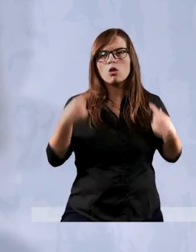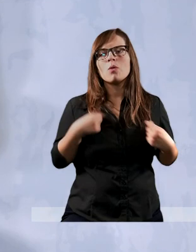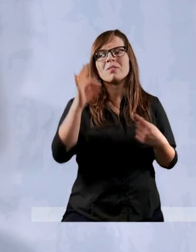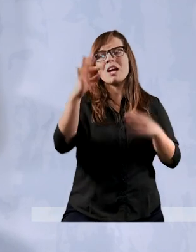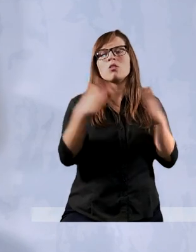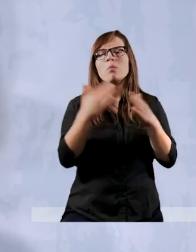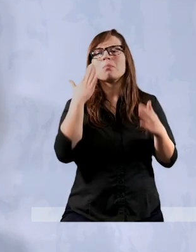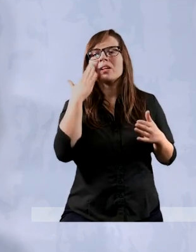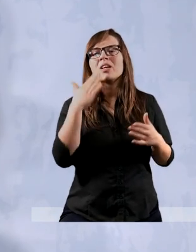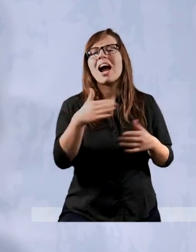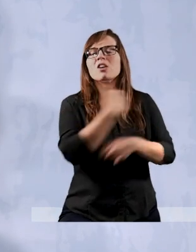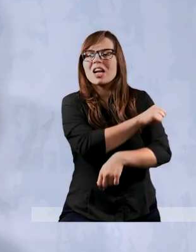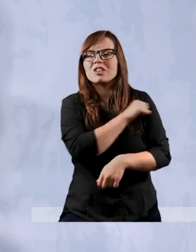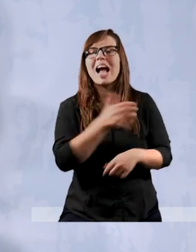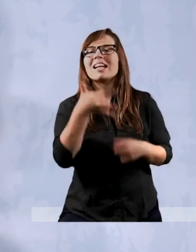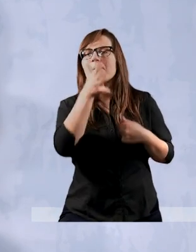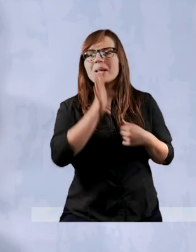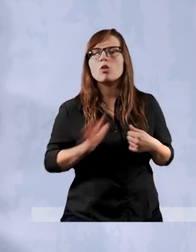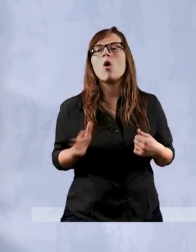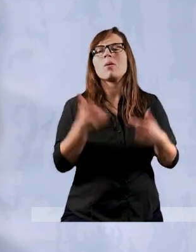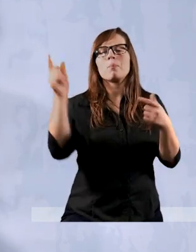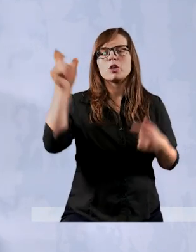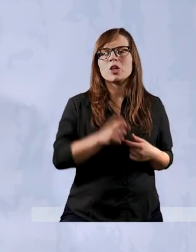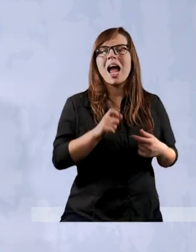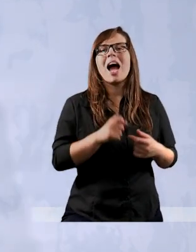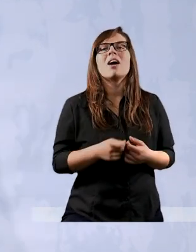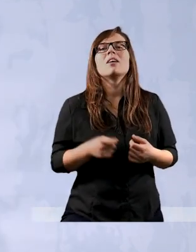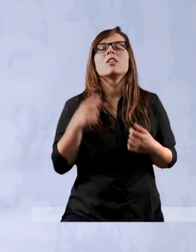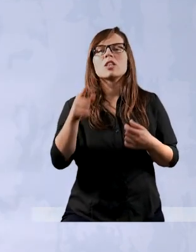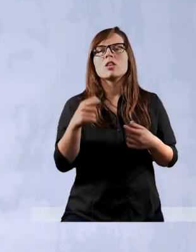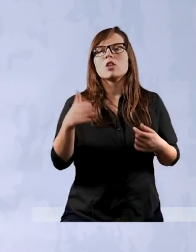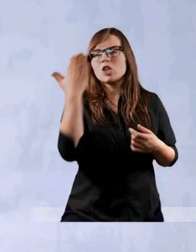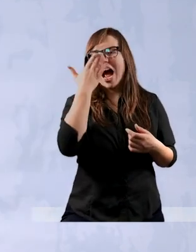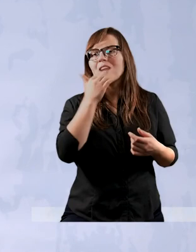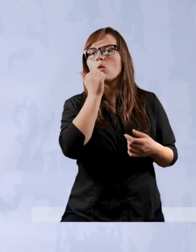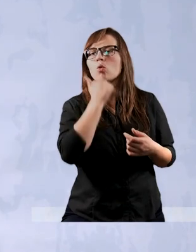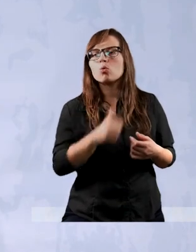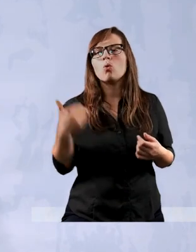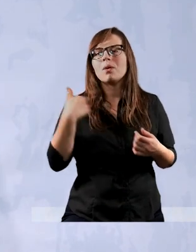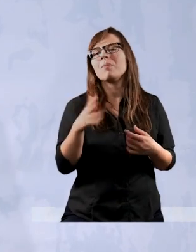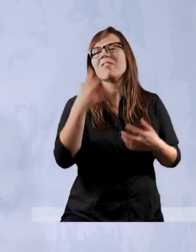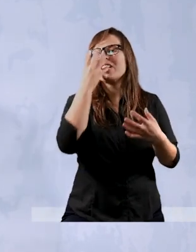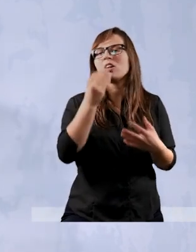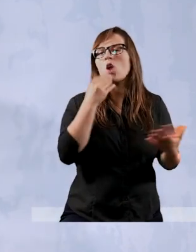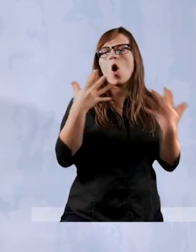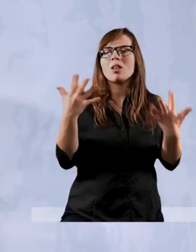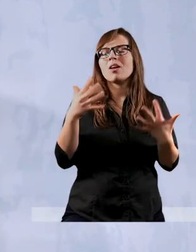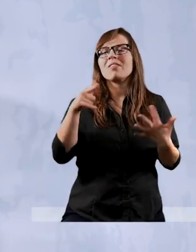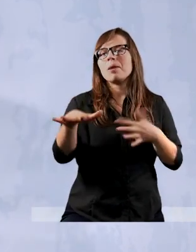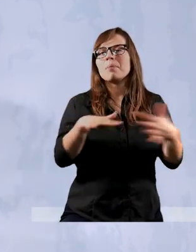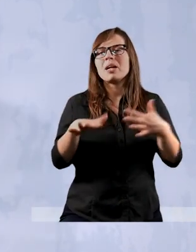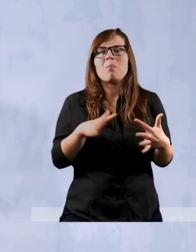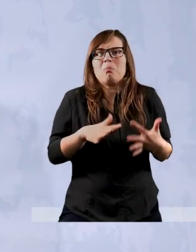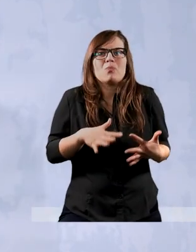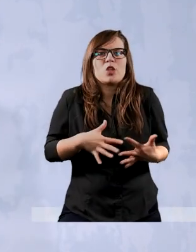jego domu mieszkał chrześcijański misjonarz. Przyjechał, był jeszcze czarnoskóry, więc zupełnie wyglądał w tym